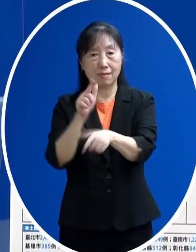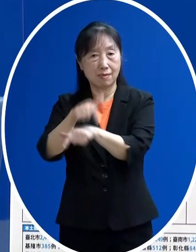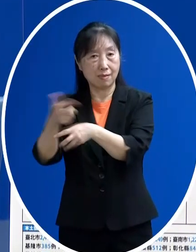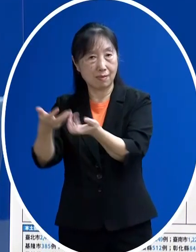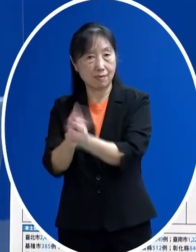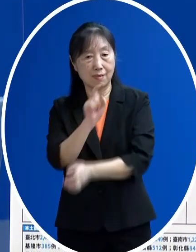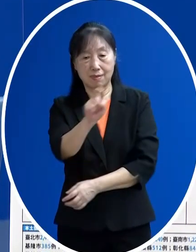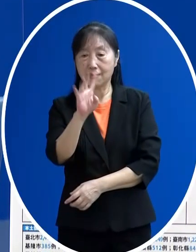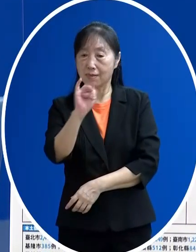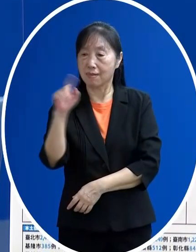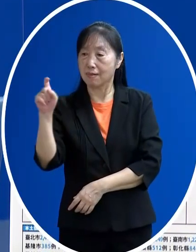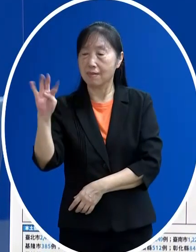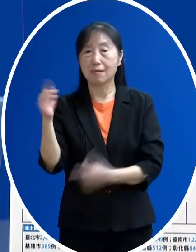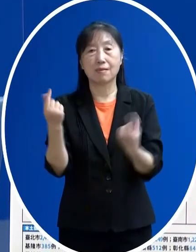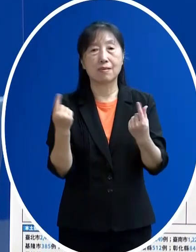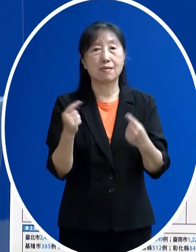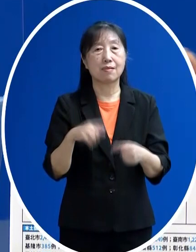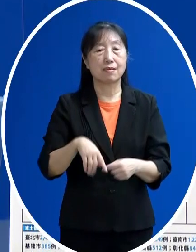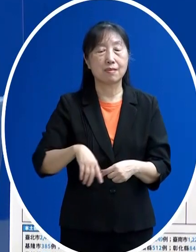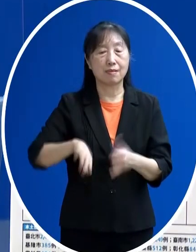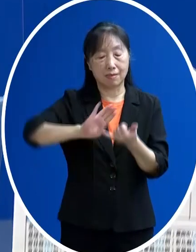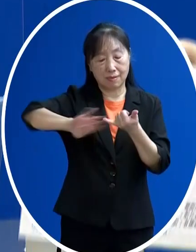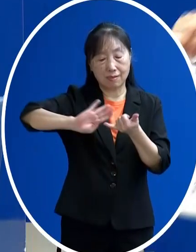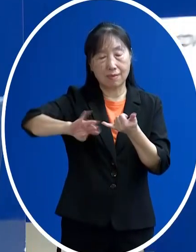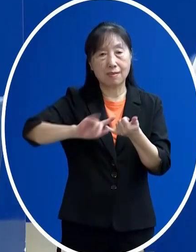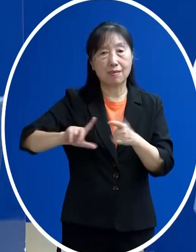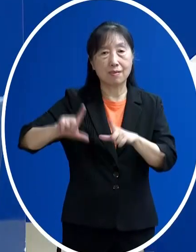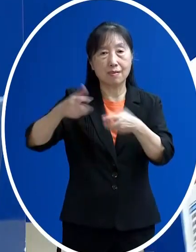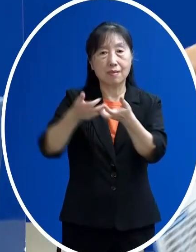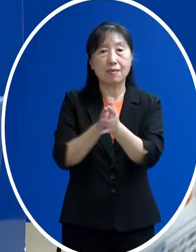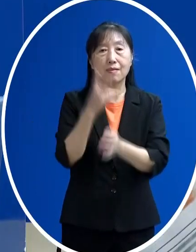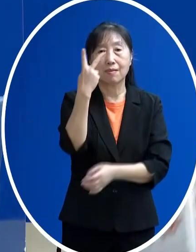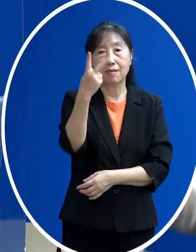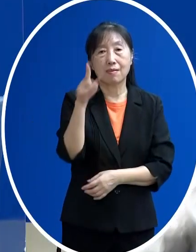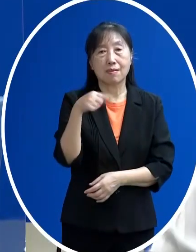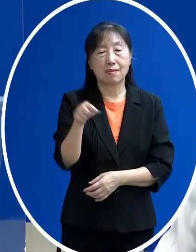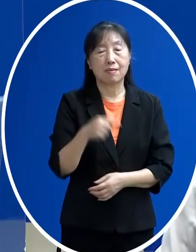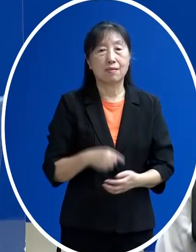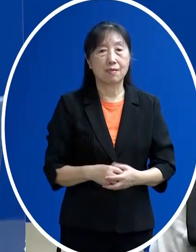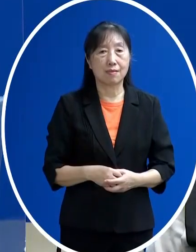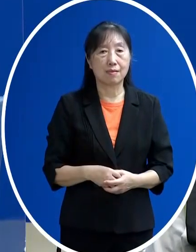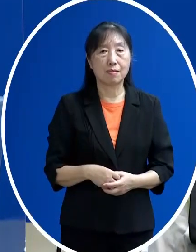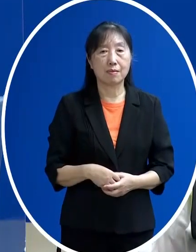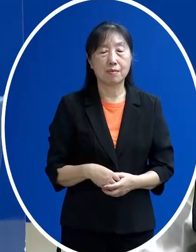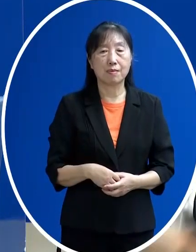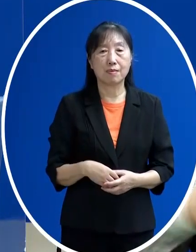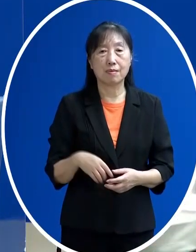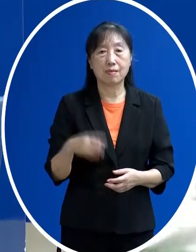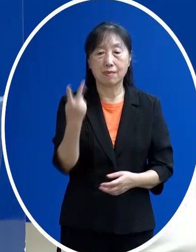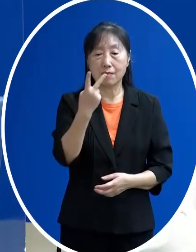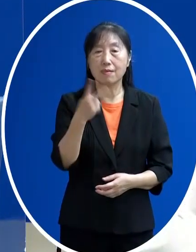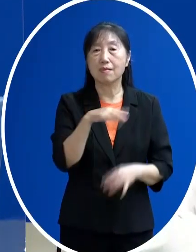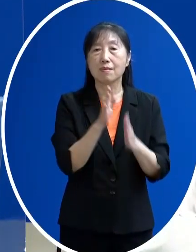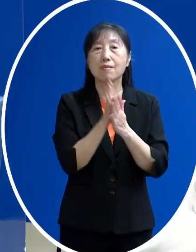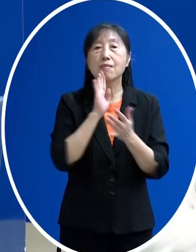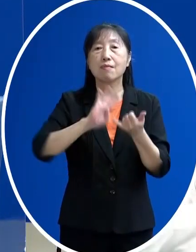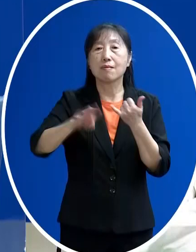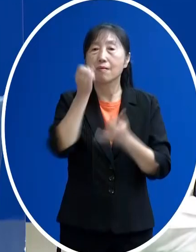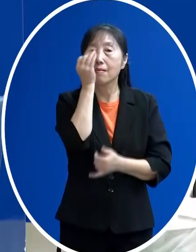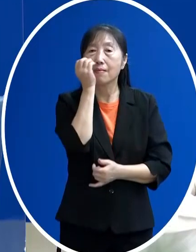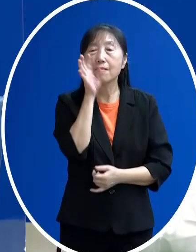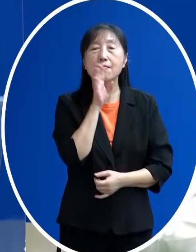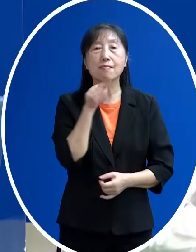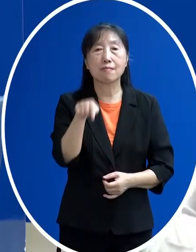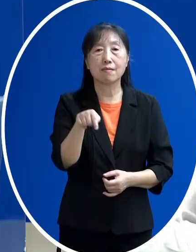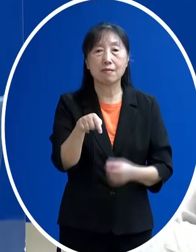大概都是10多例，东部是我们首次有侦测到两名这个 个案、哦、都是在东部花莲的这个部